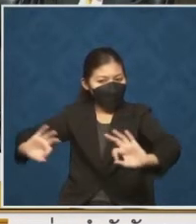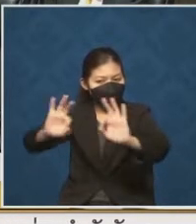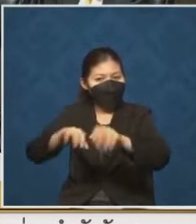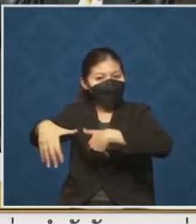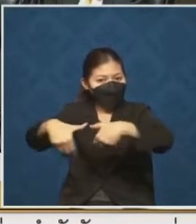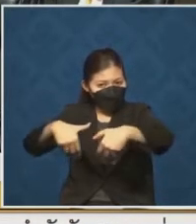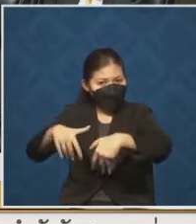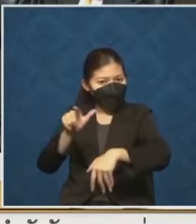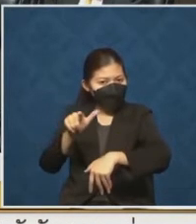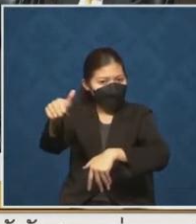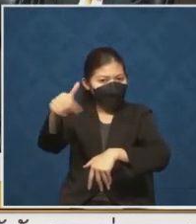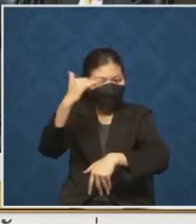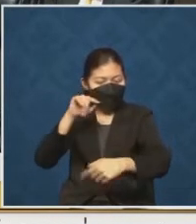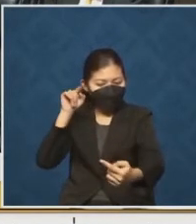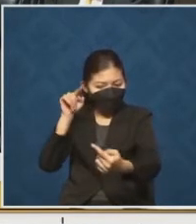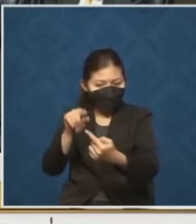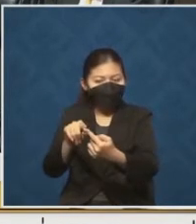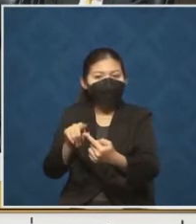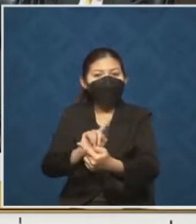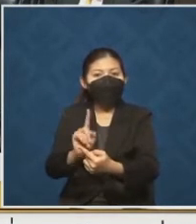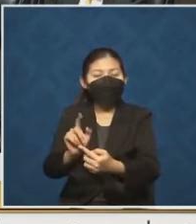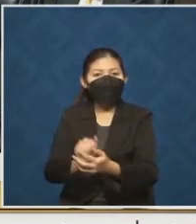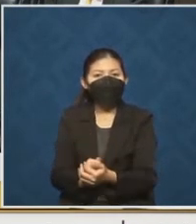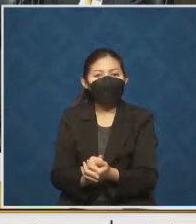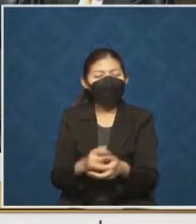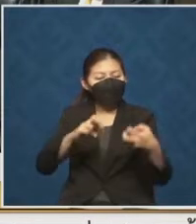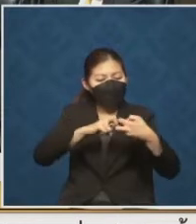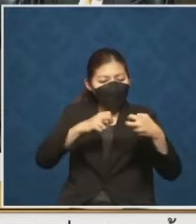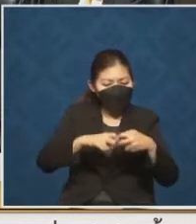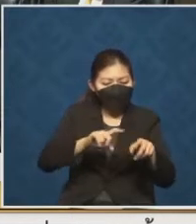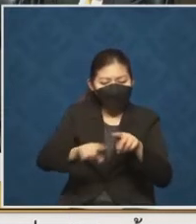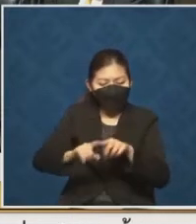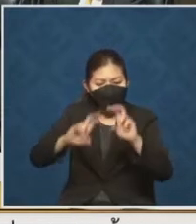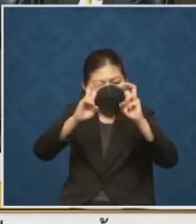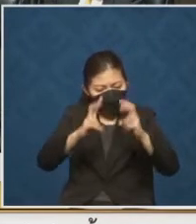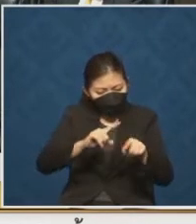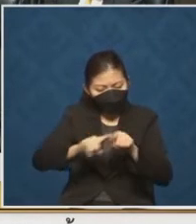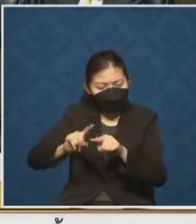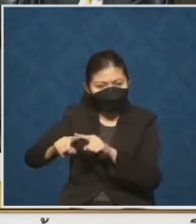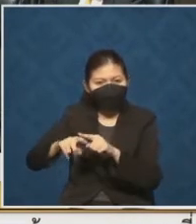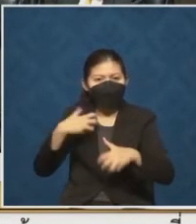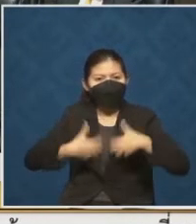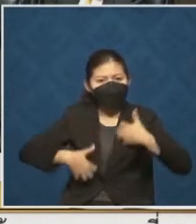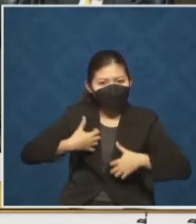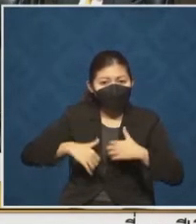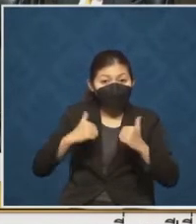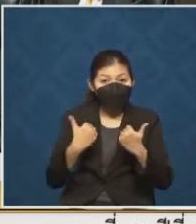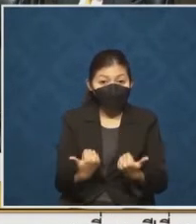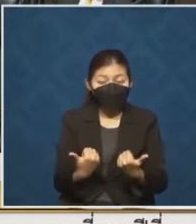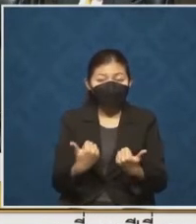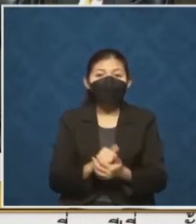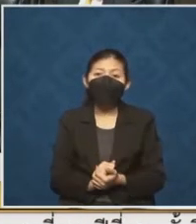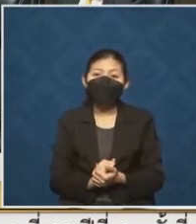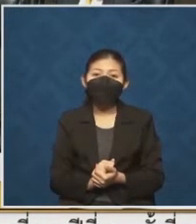ฟรีและพี่น้องประชาชนที่เคารพที่รับชมอยู่ในคะนี้มันเป็นปัญหาของพี่น้องประชาชนเหล่าประชาชนเป็นตัวตั้ง